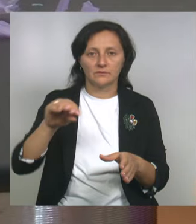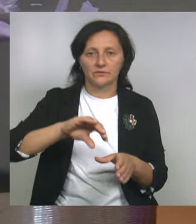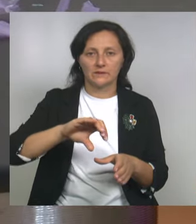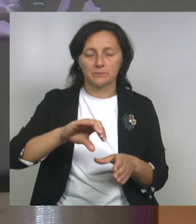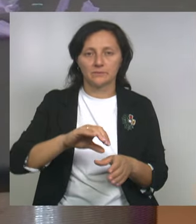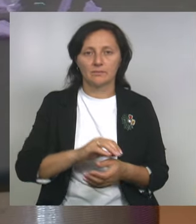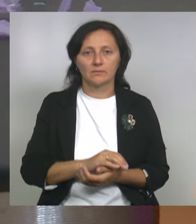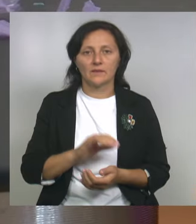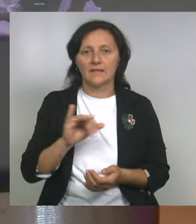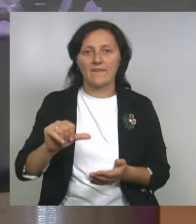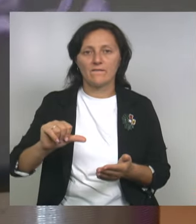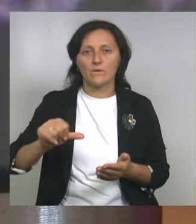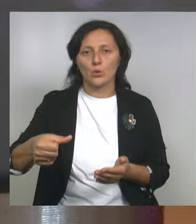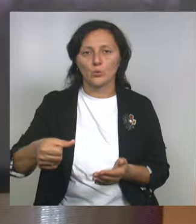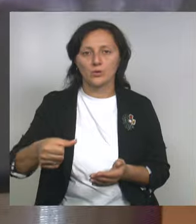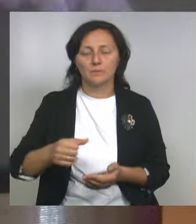и включаем